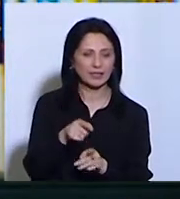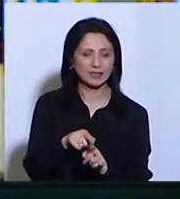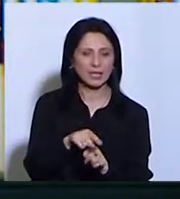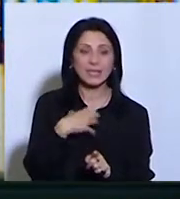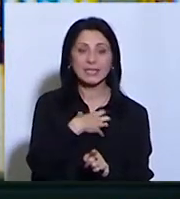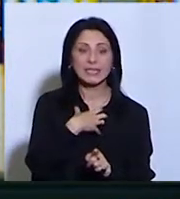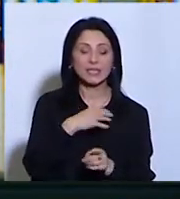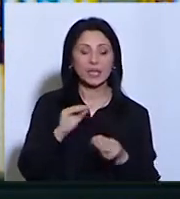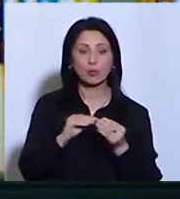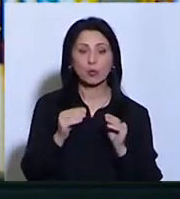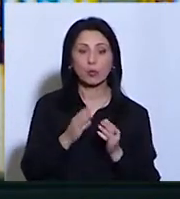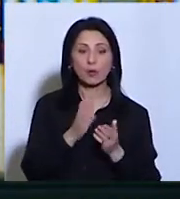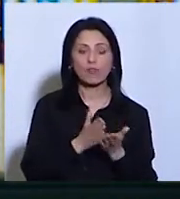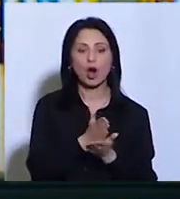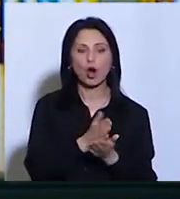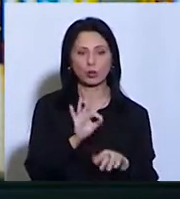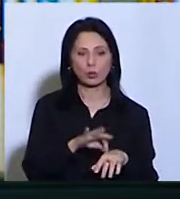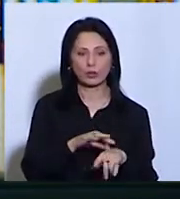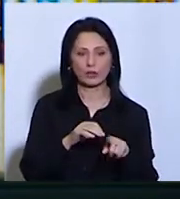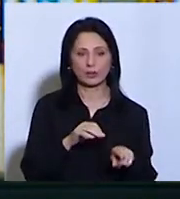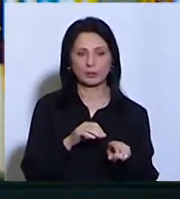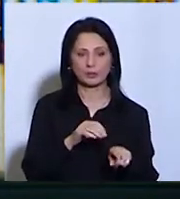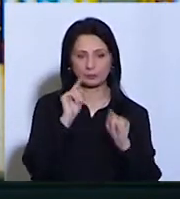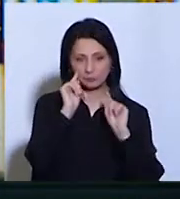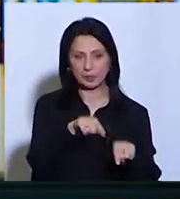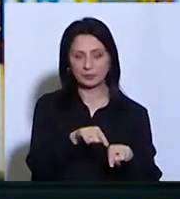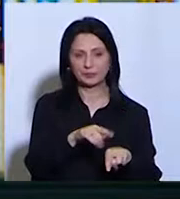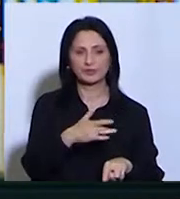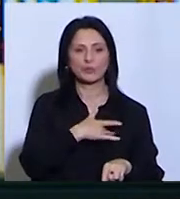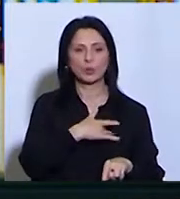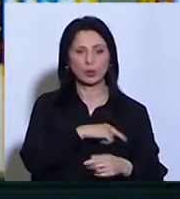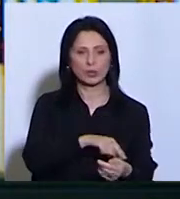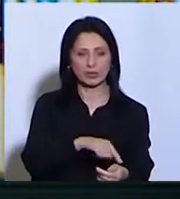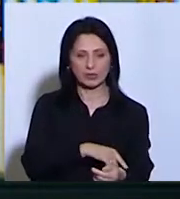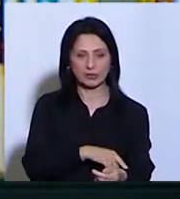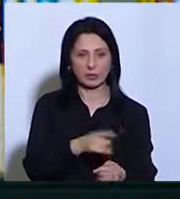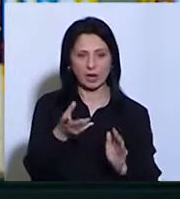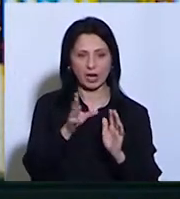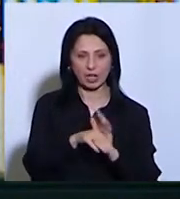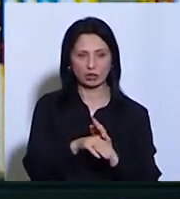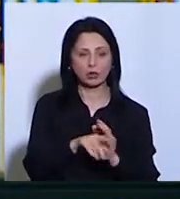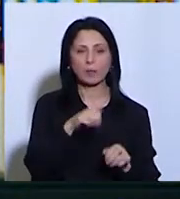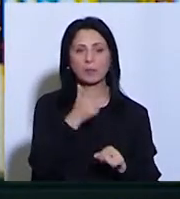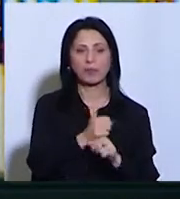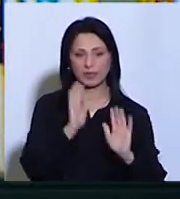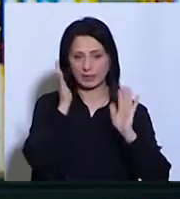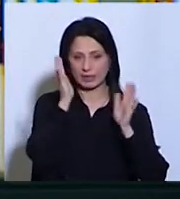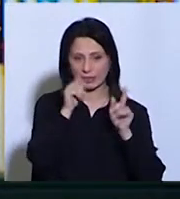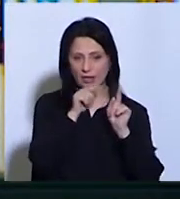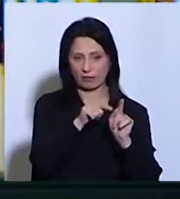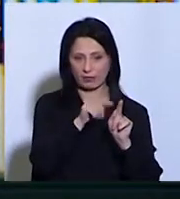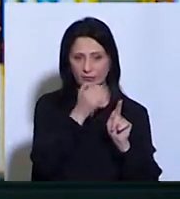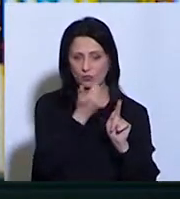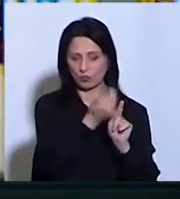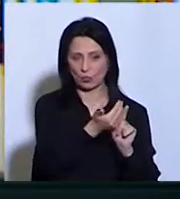ძირითადი პრობლემა დღეს არის ქრონიკული დაავადებები, ეს არის გულ-სისხლძარღვთა დაავადებები და მათ შორის წამყვანი ჰიპერტენზია, რაზეც დღეს